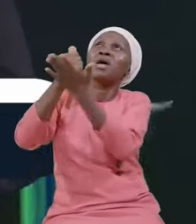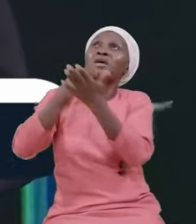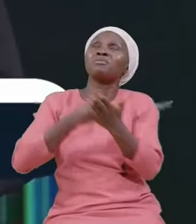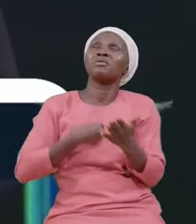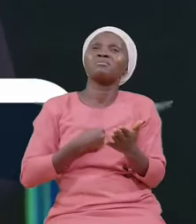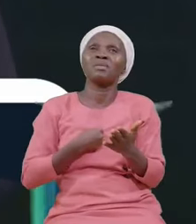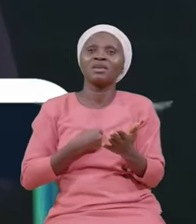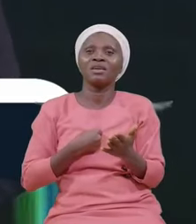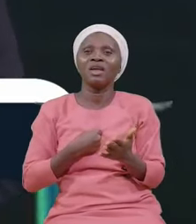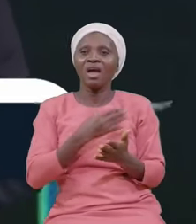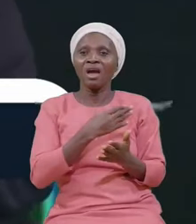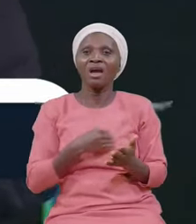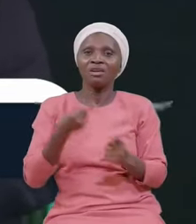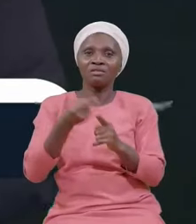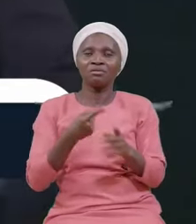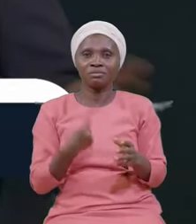plaintes?